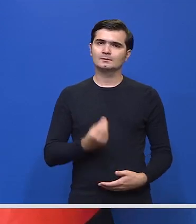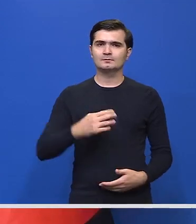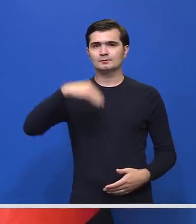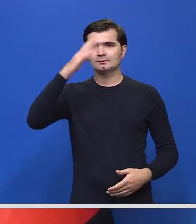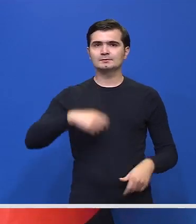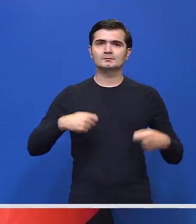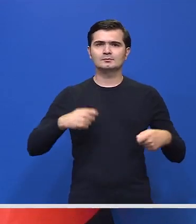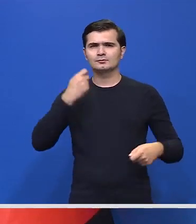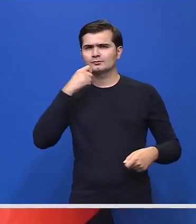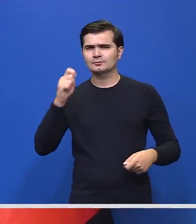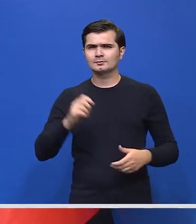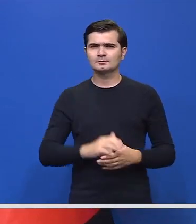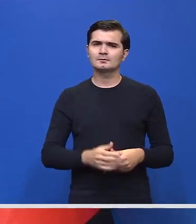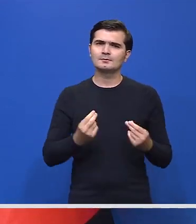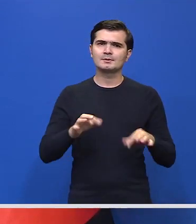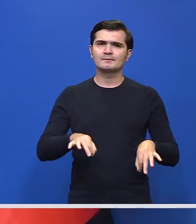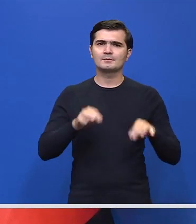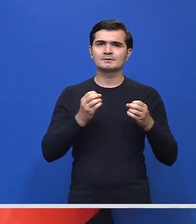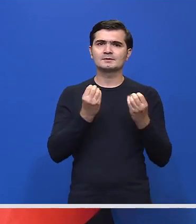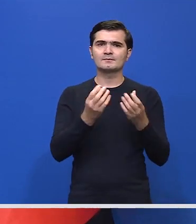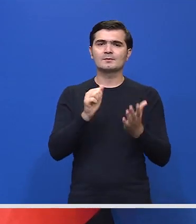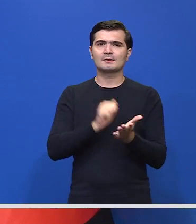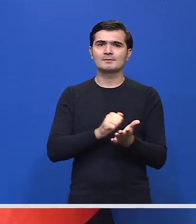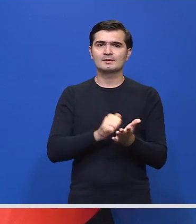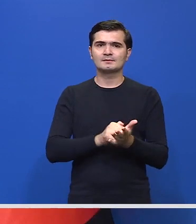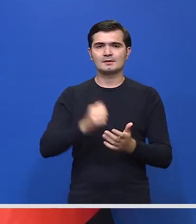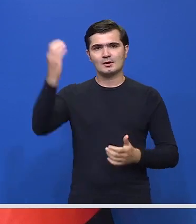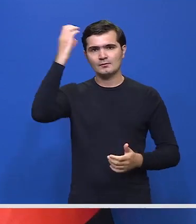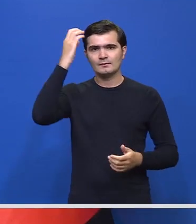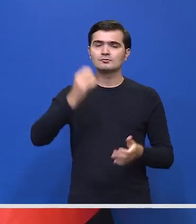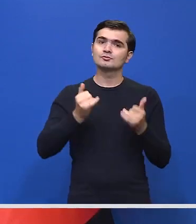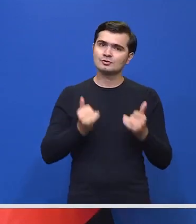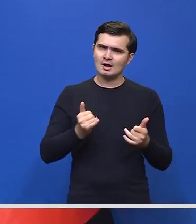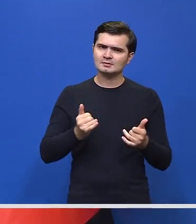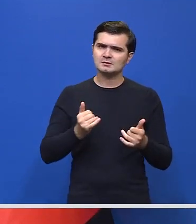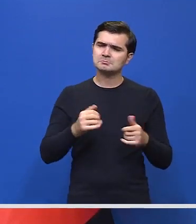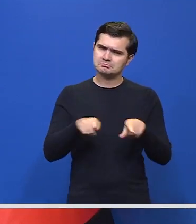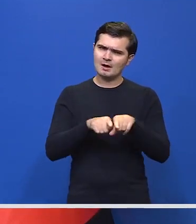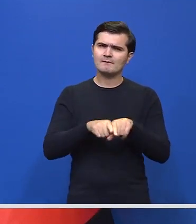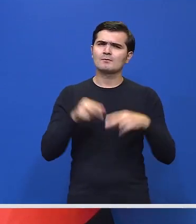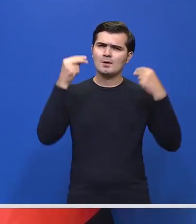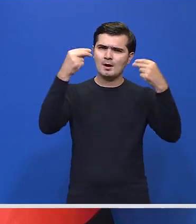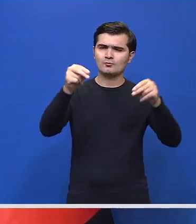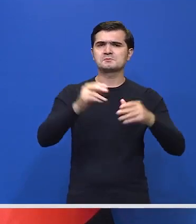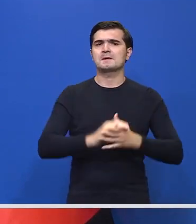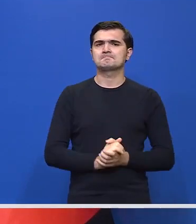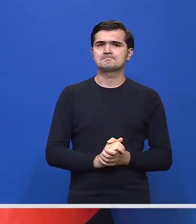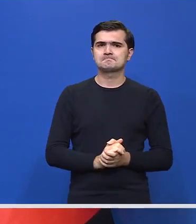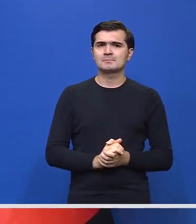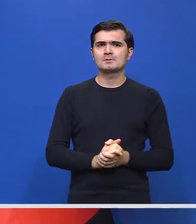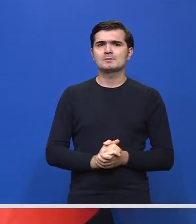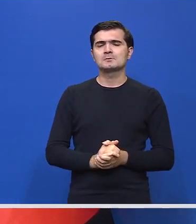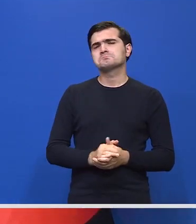Bună ziua, domnilor și domnilor! Bine v-am regăsit la briefingul de presă al Guvernului. Astăzi, așa cum am anunțat, printre